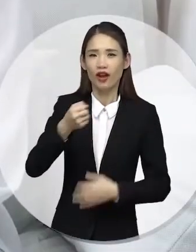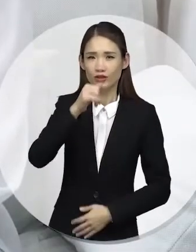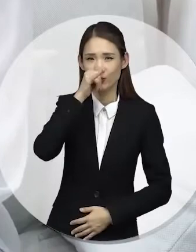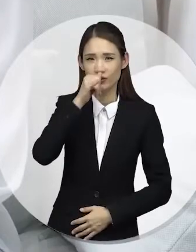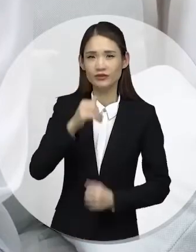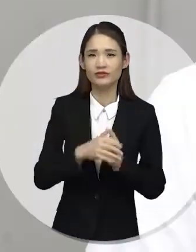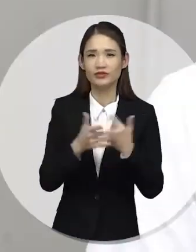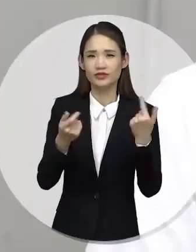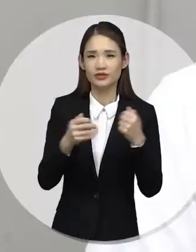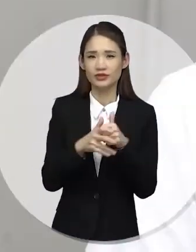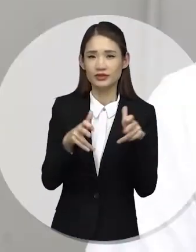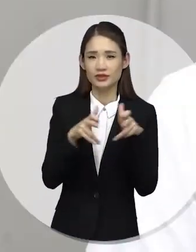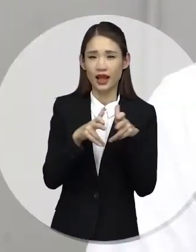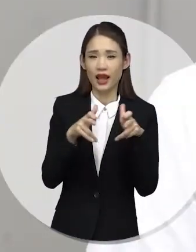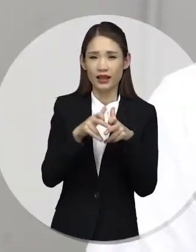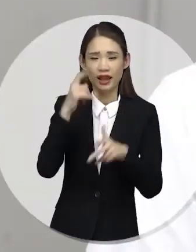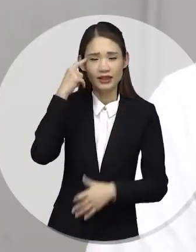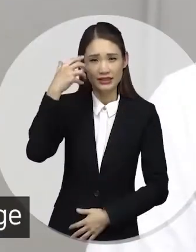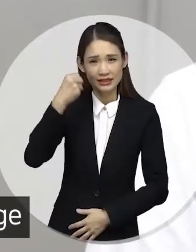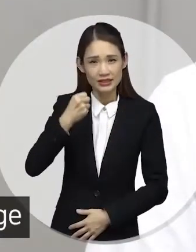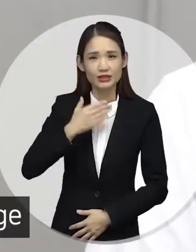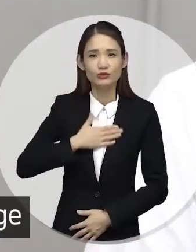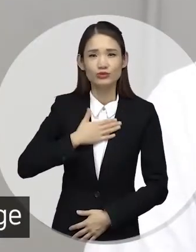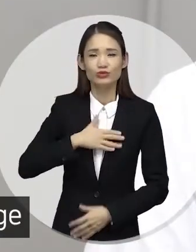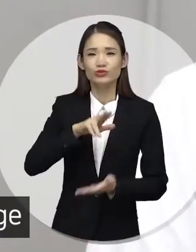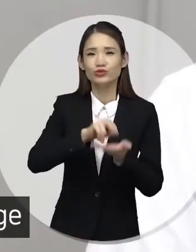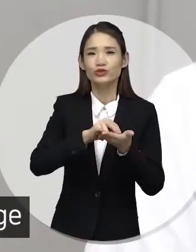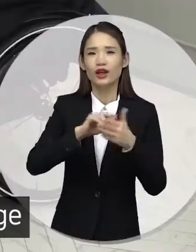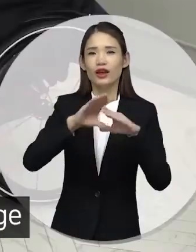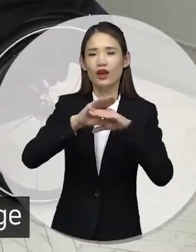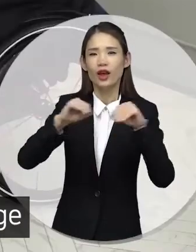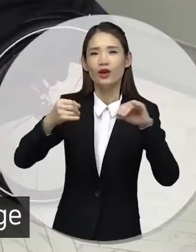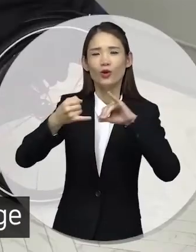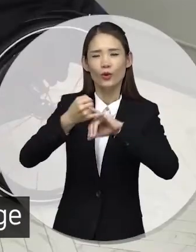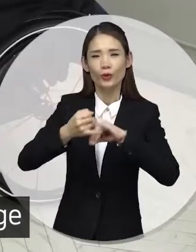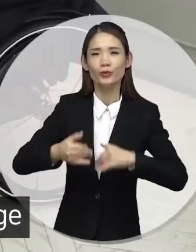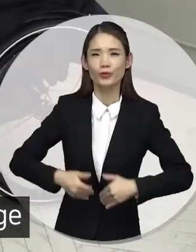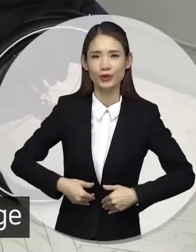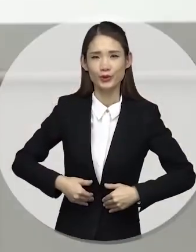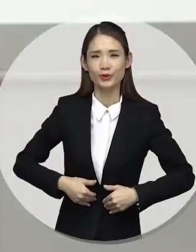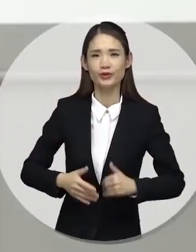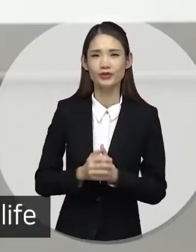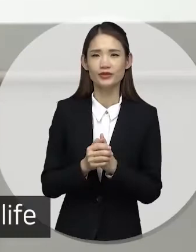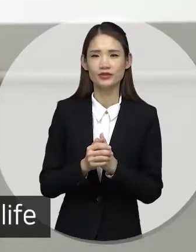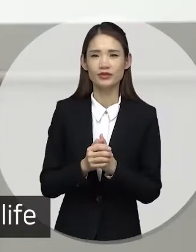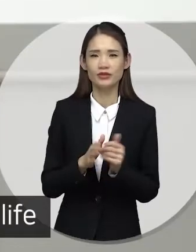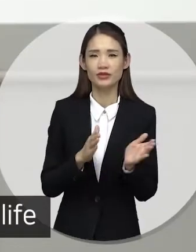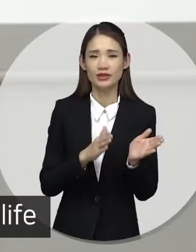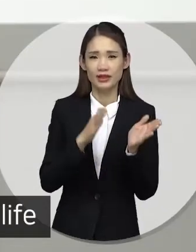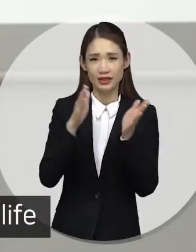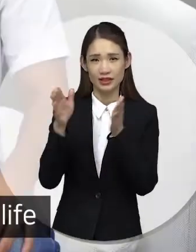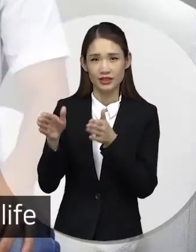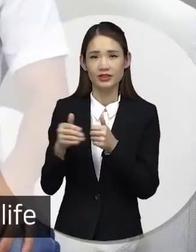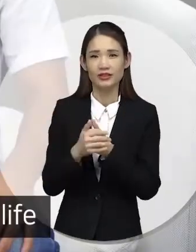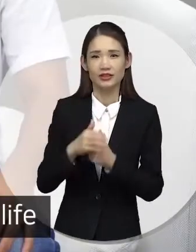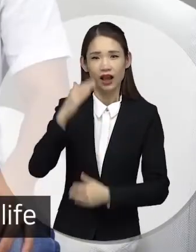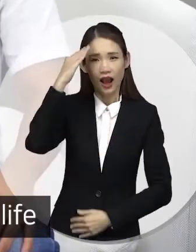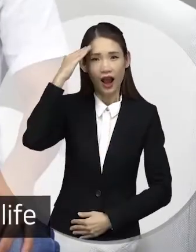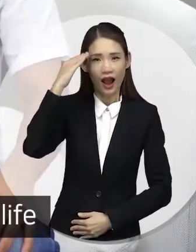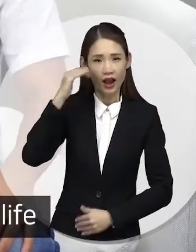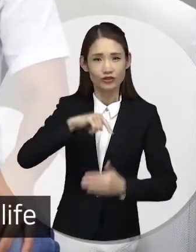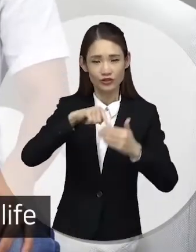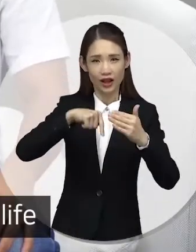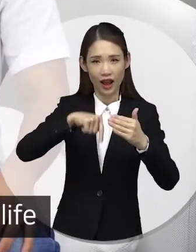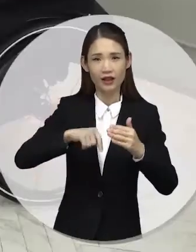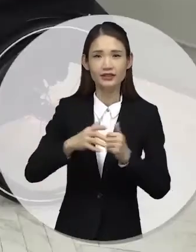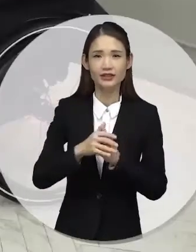것 같아서 장애인식 문제에서 꼭 해결해야 할 문제점이라고 생각을 합니다. 자, 그렇다면은